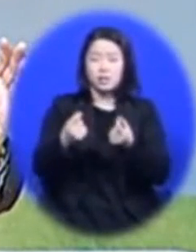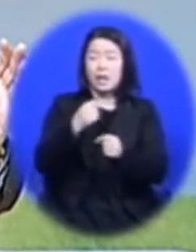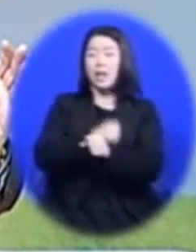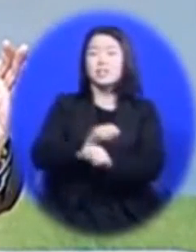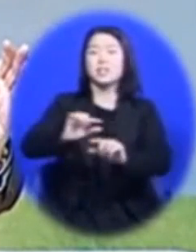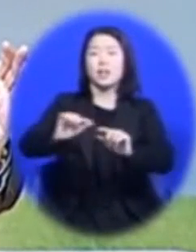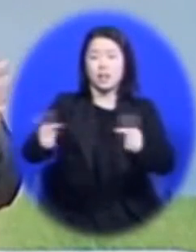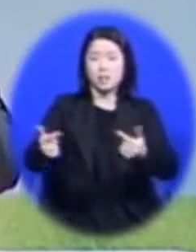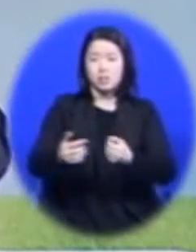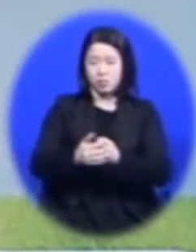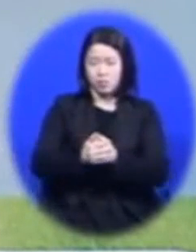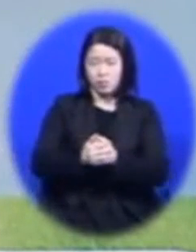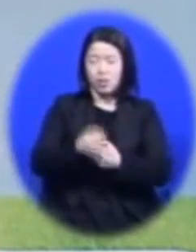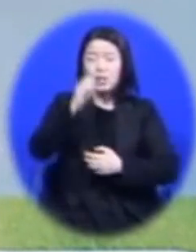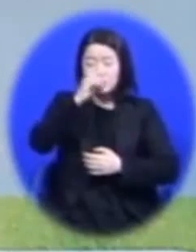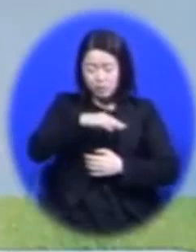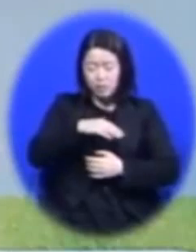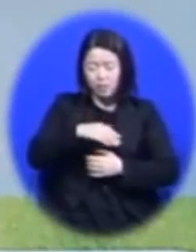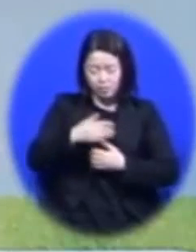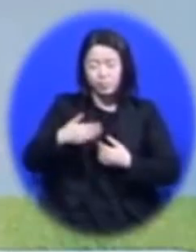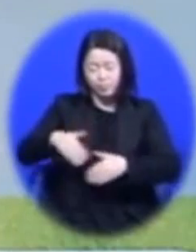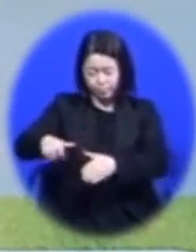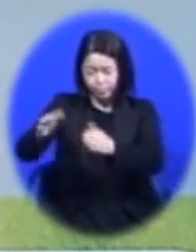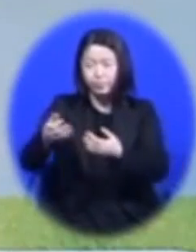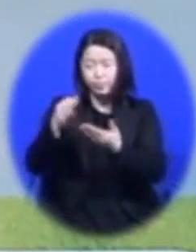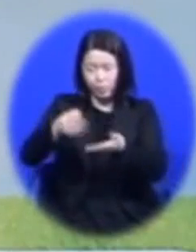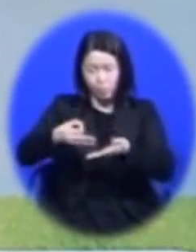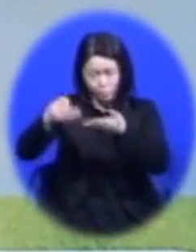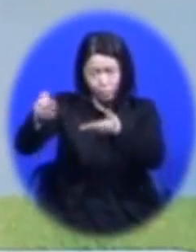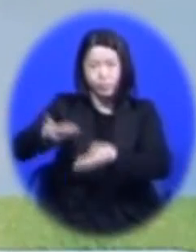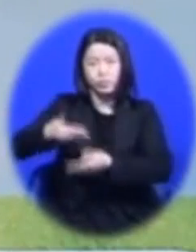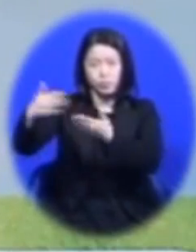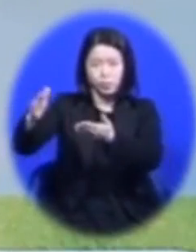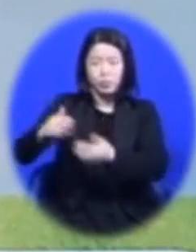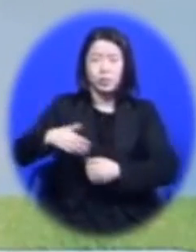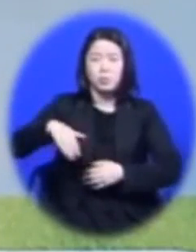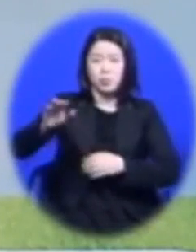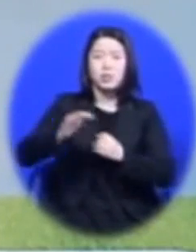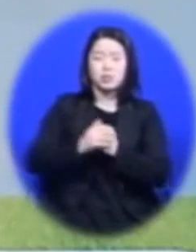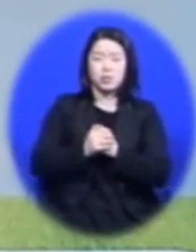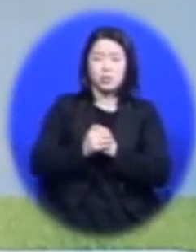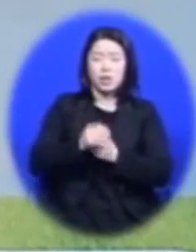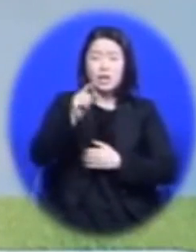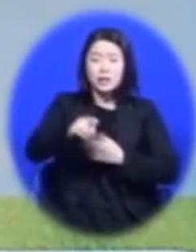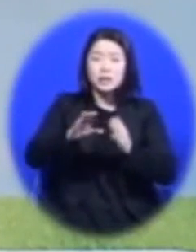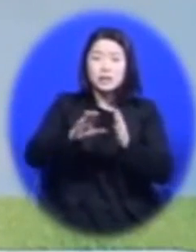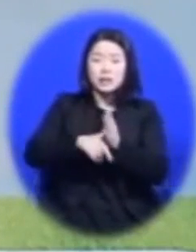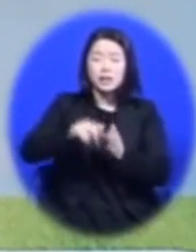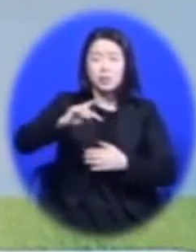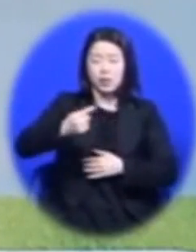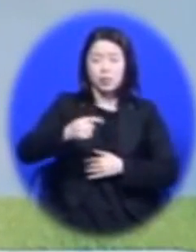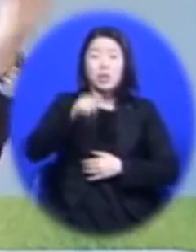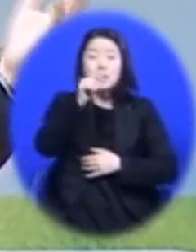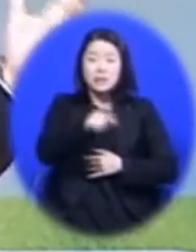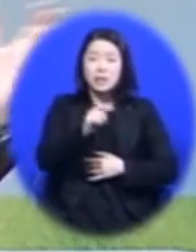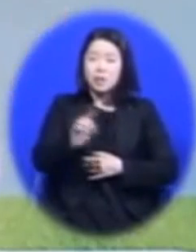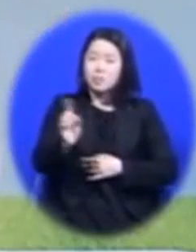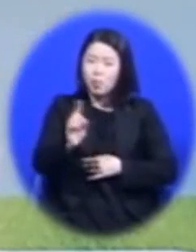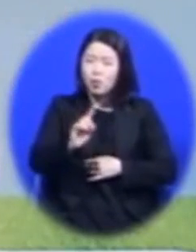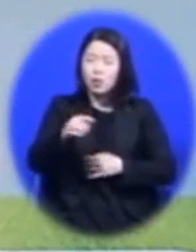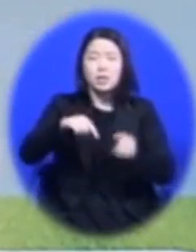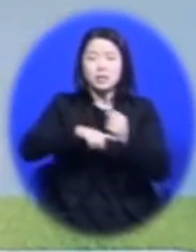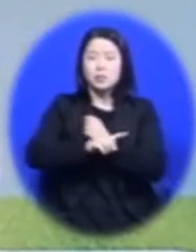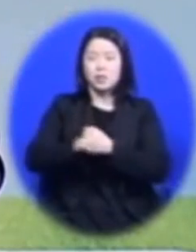하셨다는 거예요. 그냥 순순히 내보내줬어요. 돈 주고 내보내줬어요. 그때까지만 해도 탕자는 그게 뭘